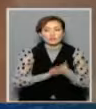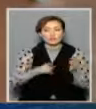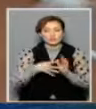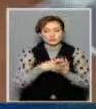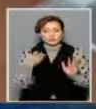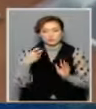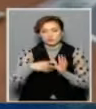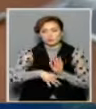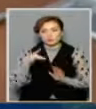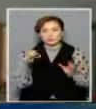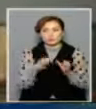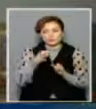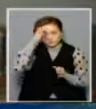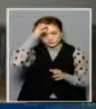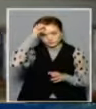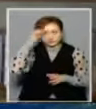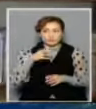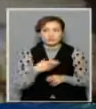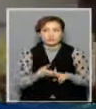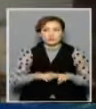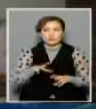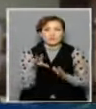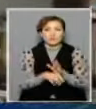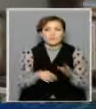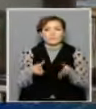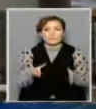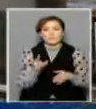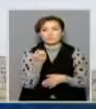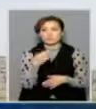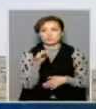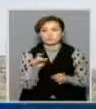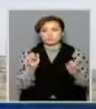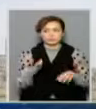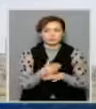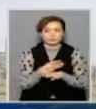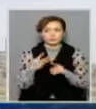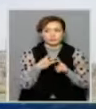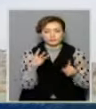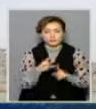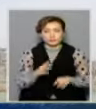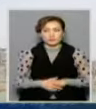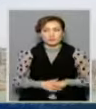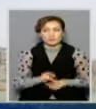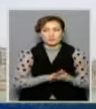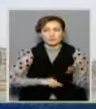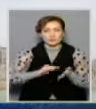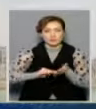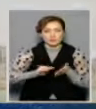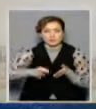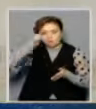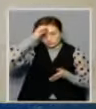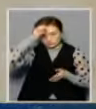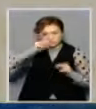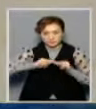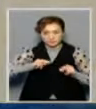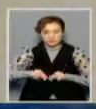был избран членом Академии социальных наук. Творческий путь Кадыра Жусупа можно разделить на три направления – писательство, наука и